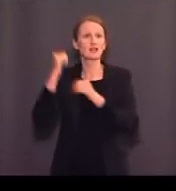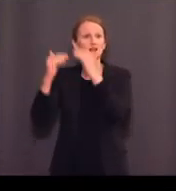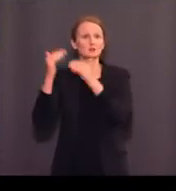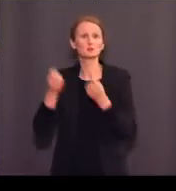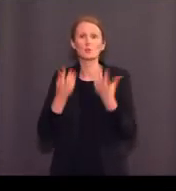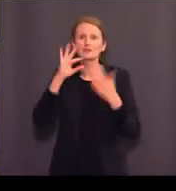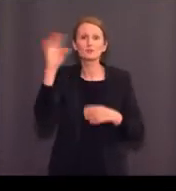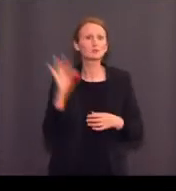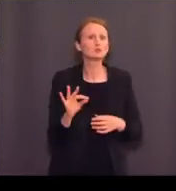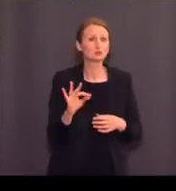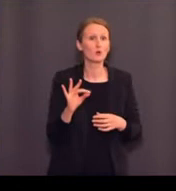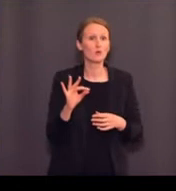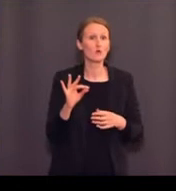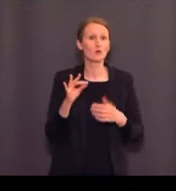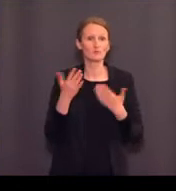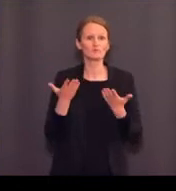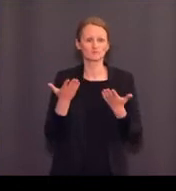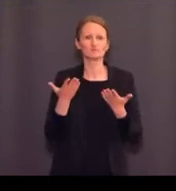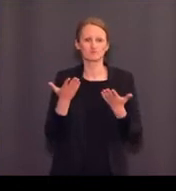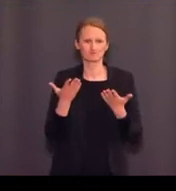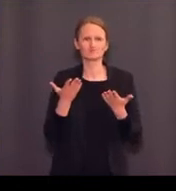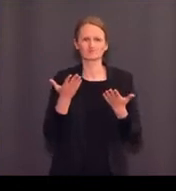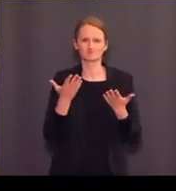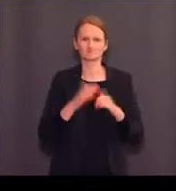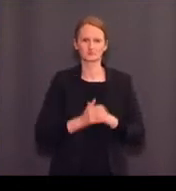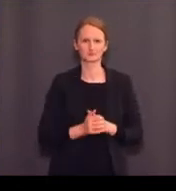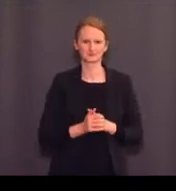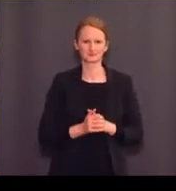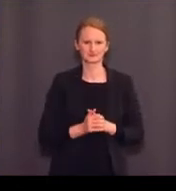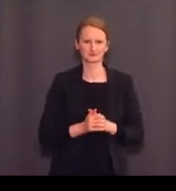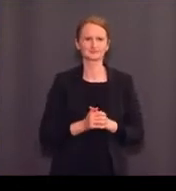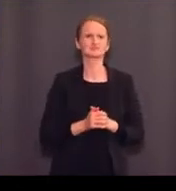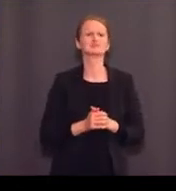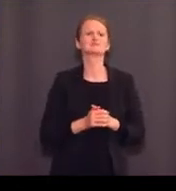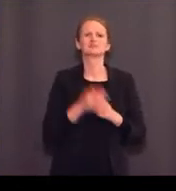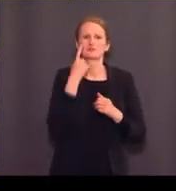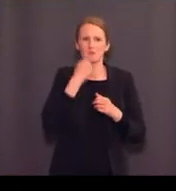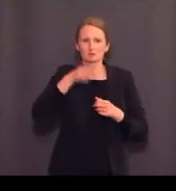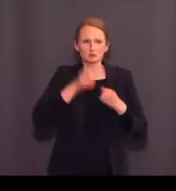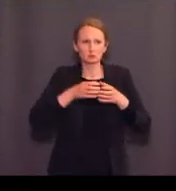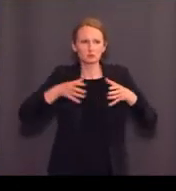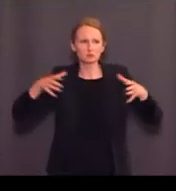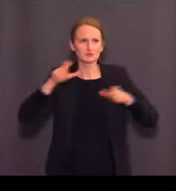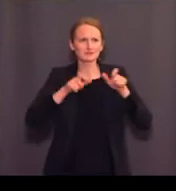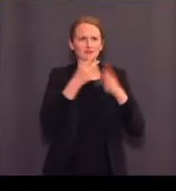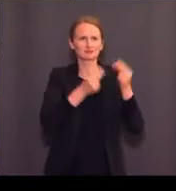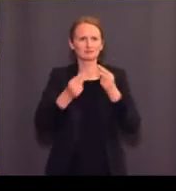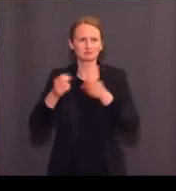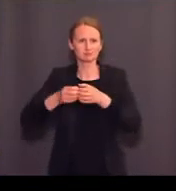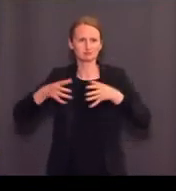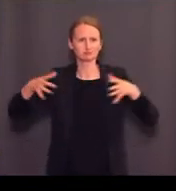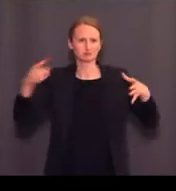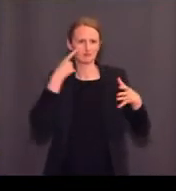Cette proportion, qui croît chaque jour, témoigne de la poursuite active de la vaccination des citoyens partout